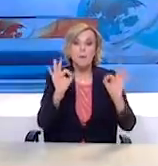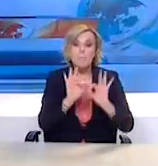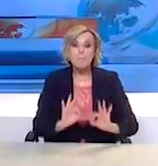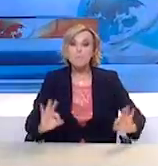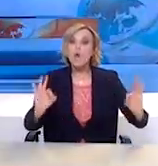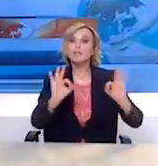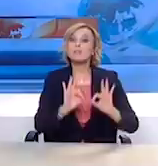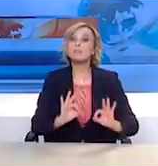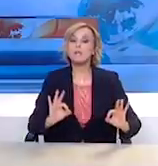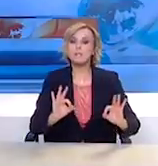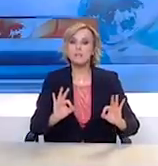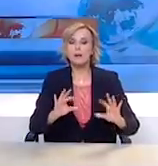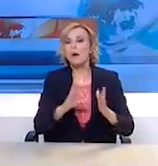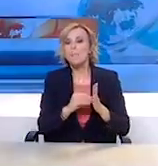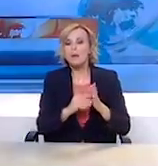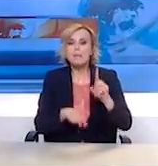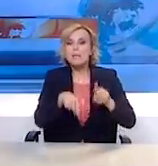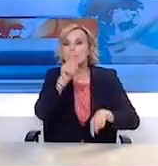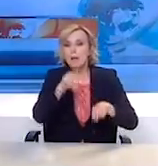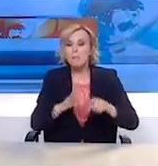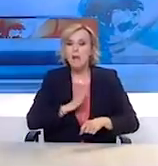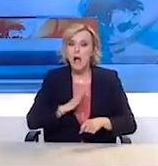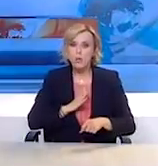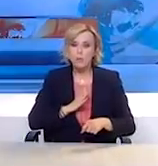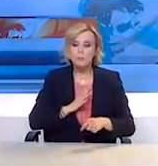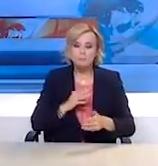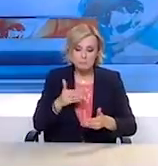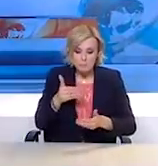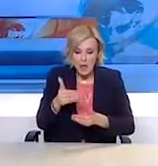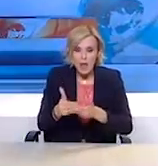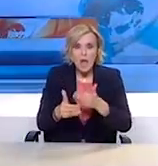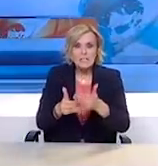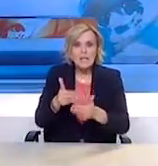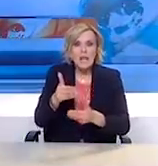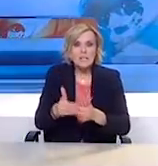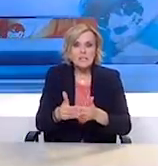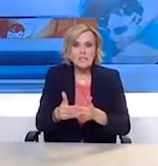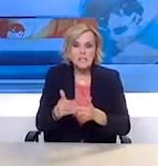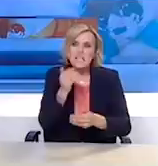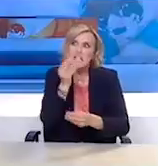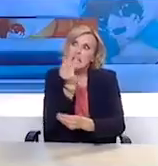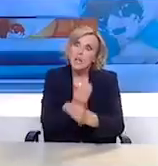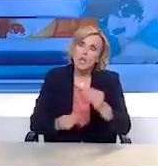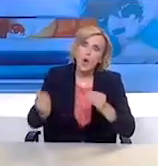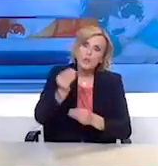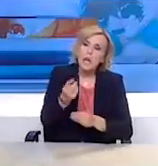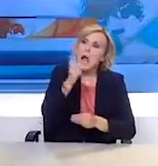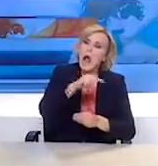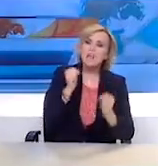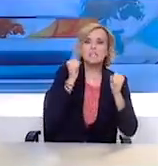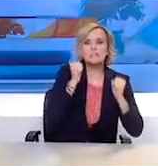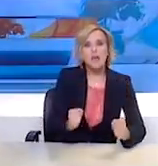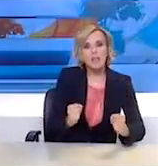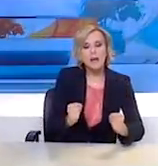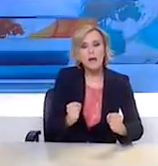του να μην δούμε κάποια κατηγορία νόσων να εξελίσσεται με τους ρυθμούς που περιμέναμε, ή άλλες να εξελίσσονται σταθερά